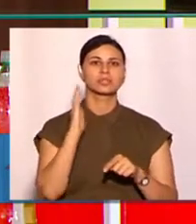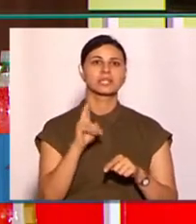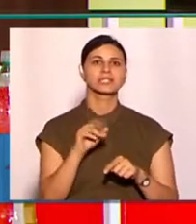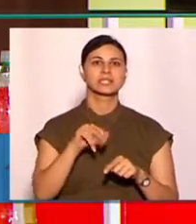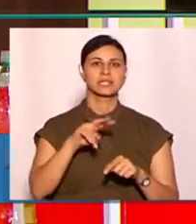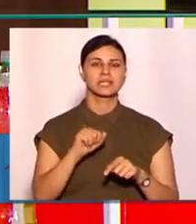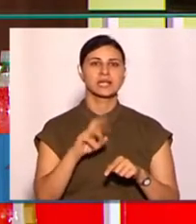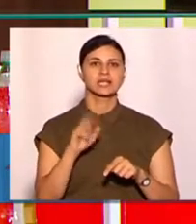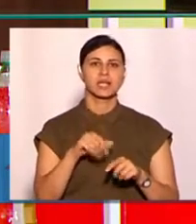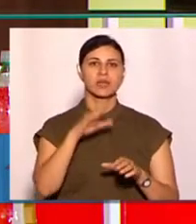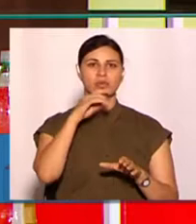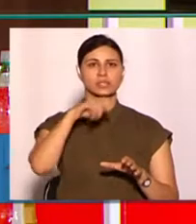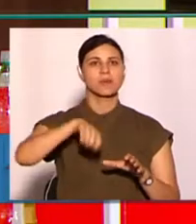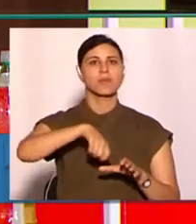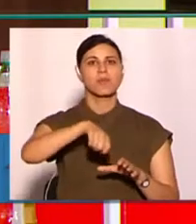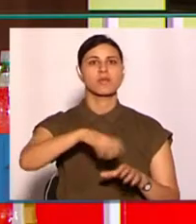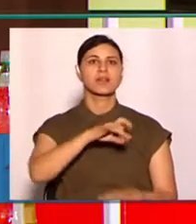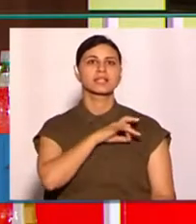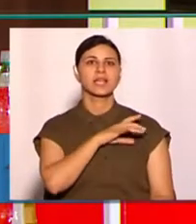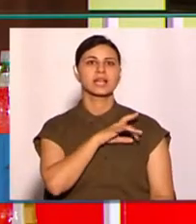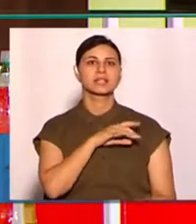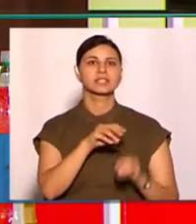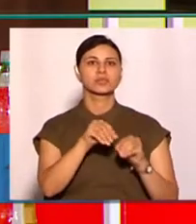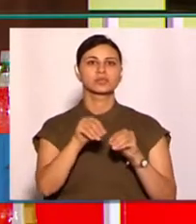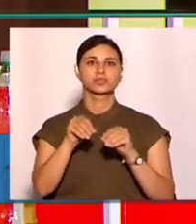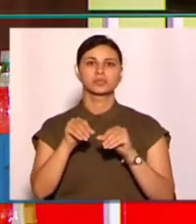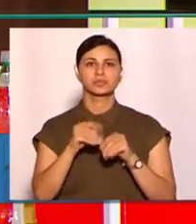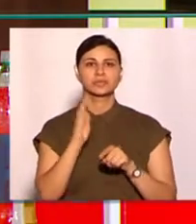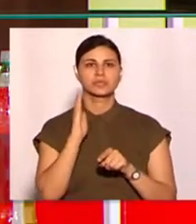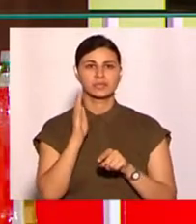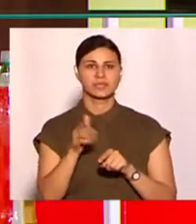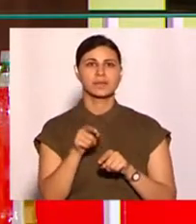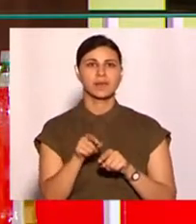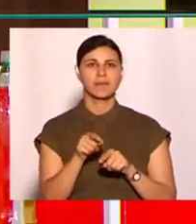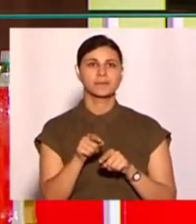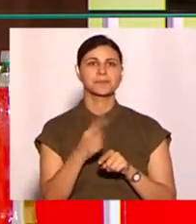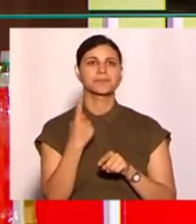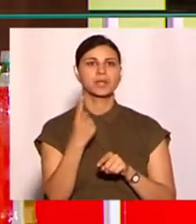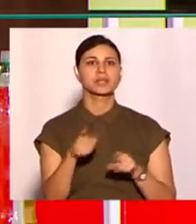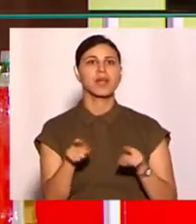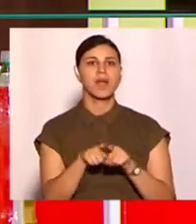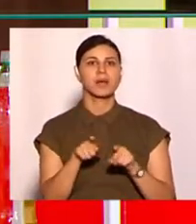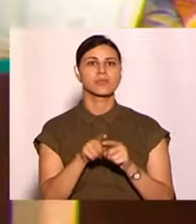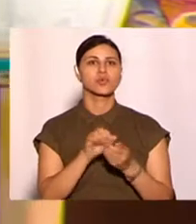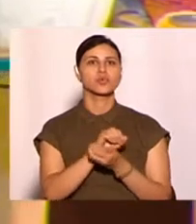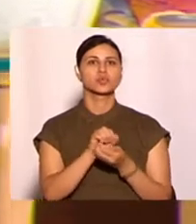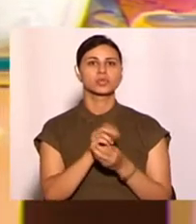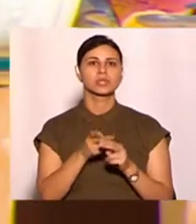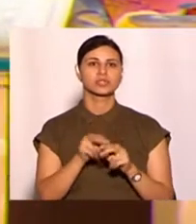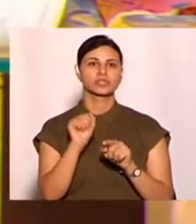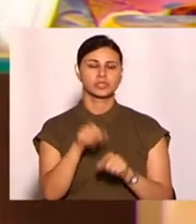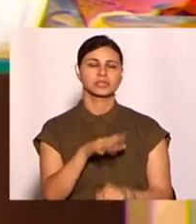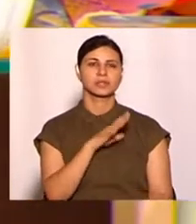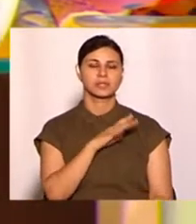ცილა და მორევის პროცესში თეთრი ნაფიფქი ჩნდება. ბოლოს და ბოლოს მიიღებთ ერთგვაროვან თეთრ გუნდას, რომელიც შეიძლება